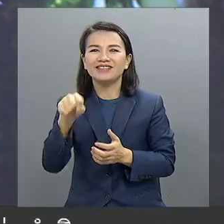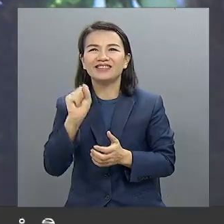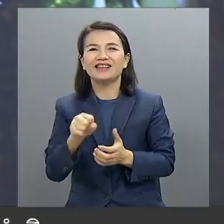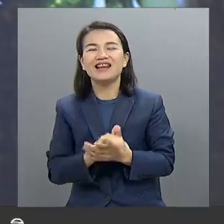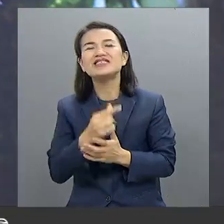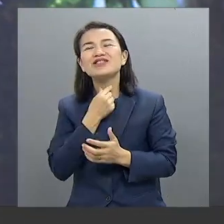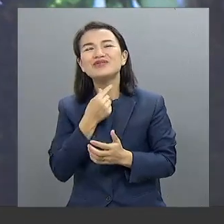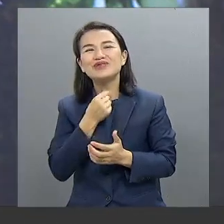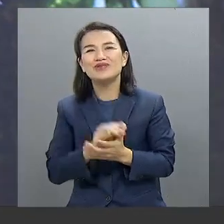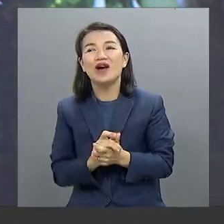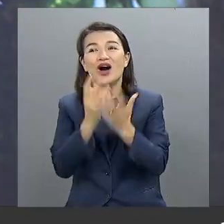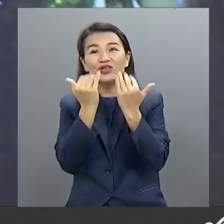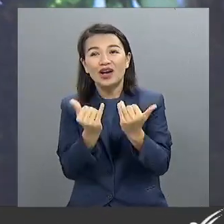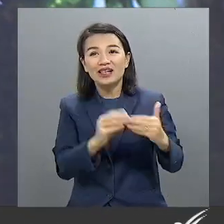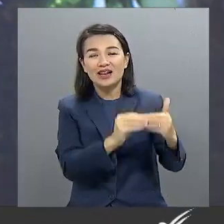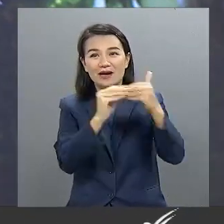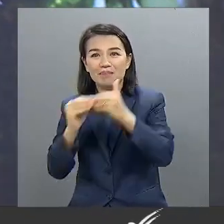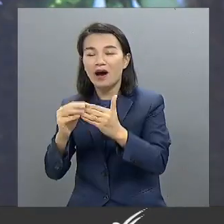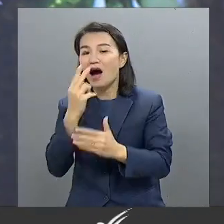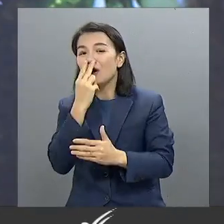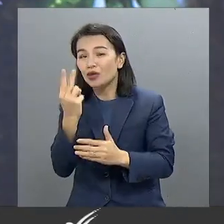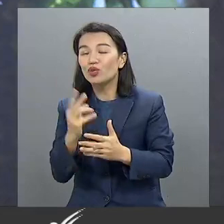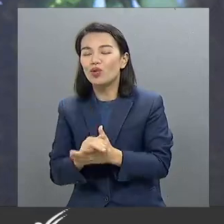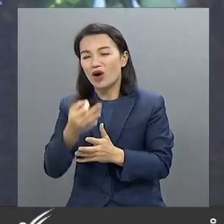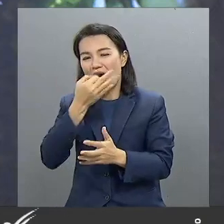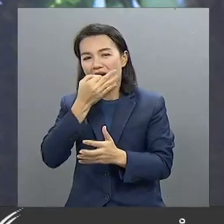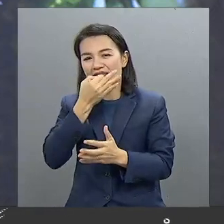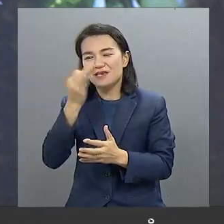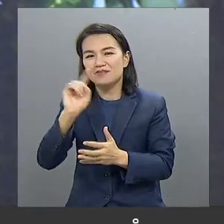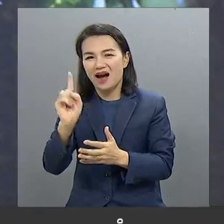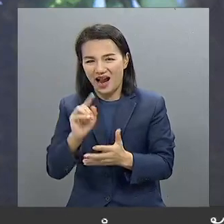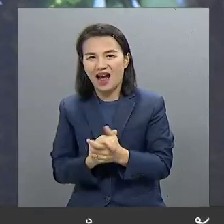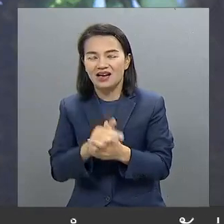เดี๋ช่งนี้นะคะ พาไปชมกับอีกหน่อาชีพนั่ก็คอาชีพของการปากผ้